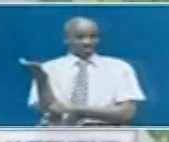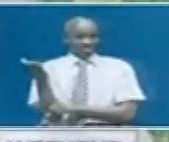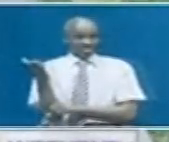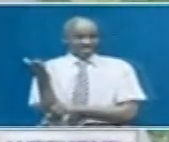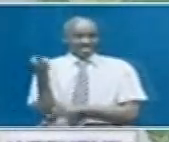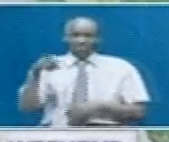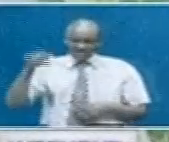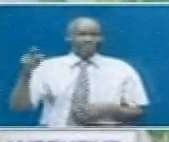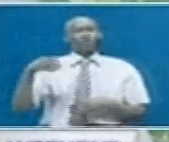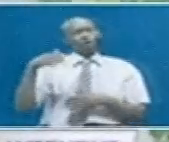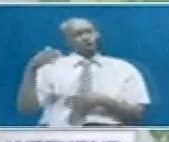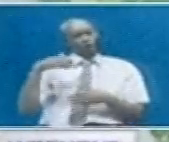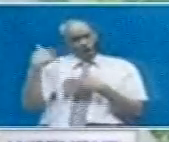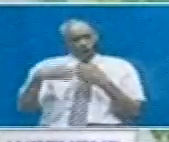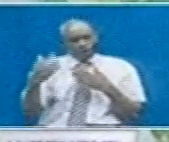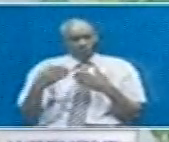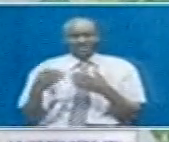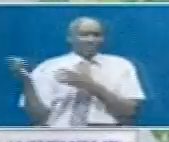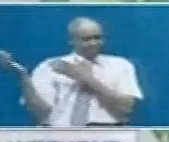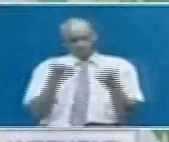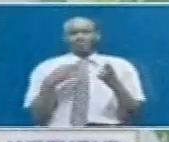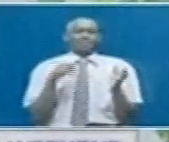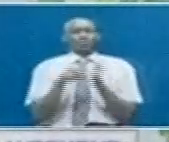Walikuwa wananiweka kwa screen.